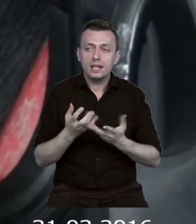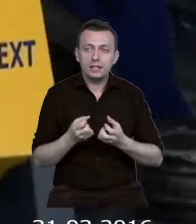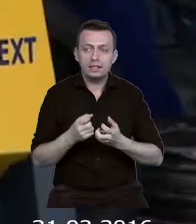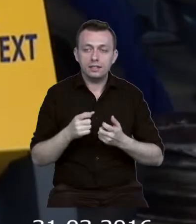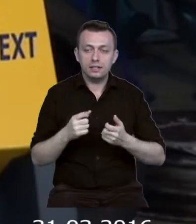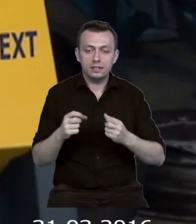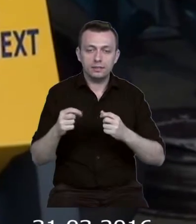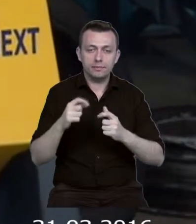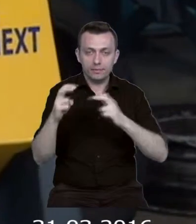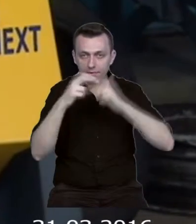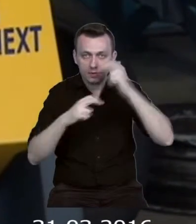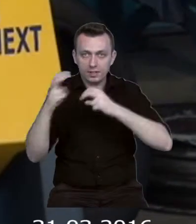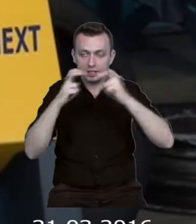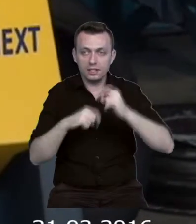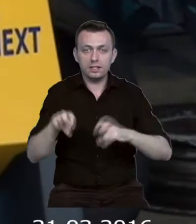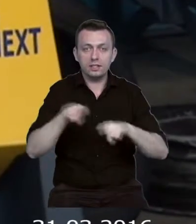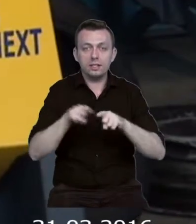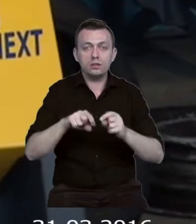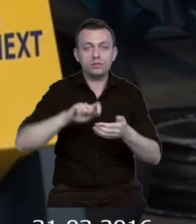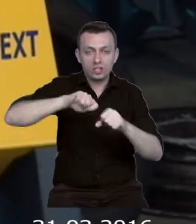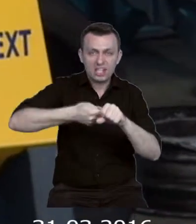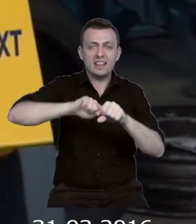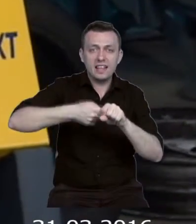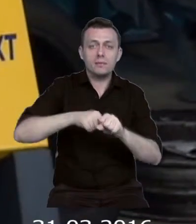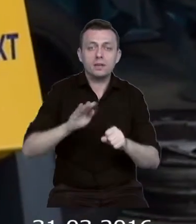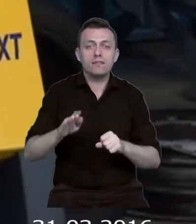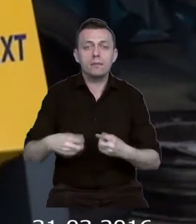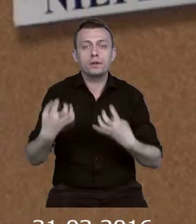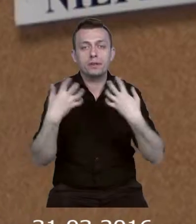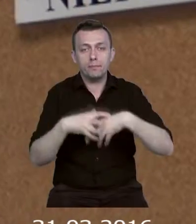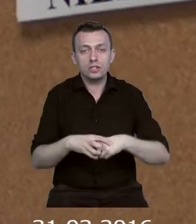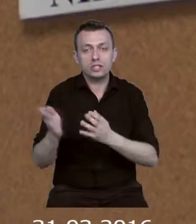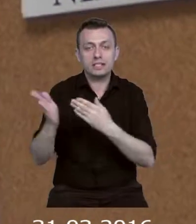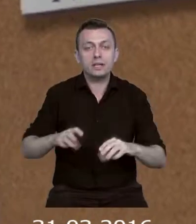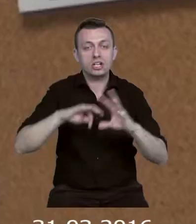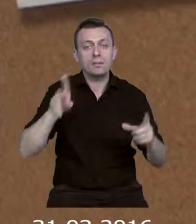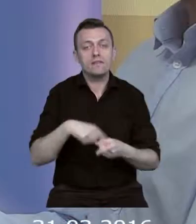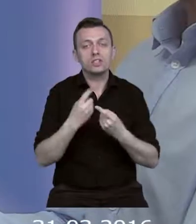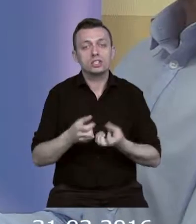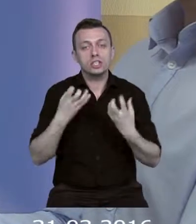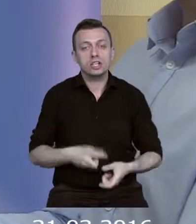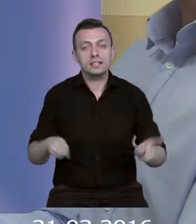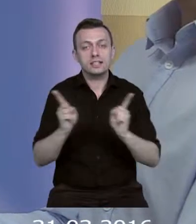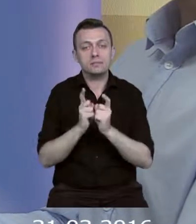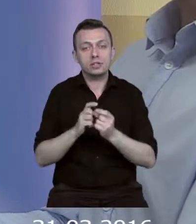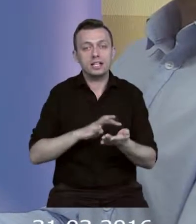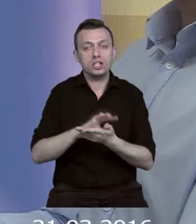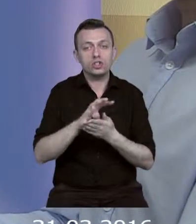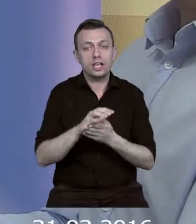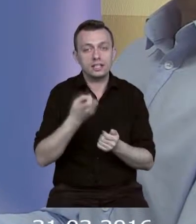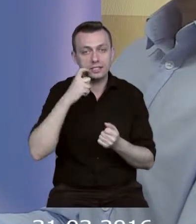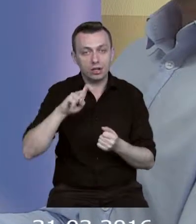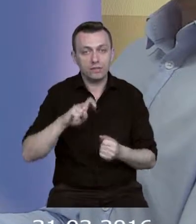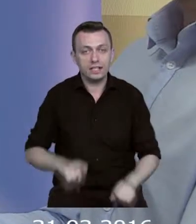oraz konserwacji maszyn i urządzeń elektrycznych. 14 kwietnia Urząd Pracy organizuje spotkanie dla chętnych. Zapraszamy wszystkich chętnych